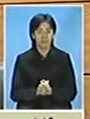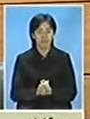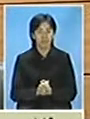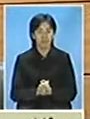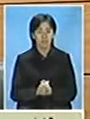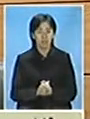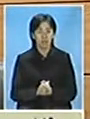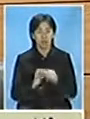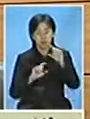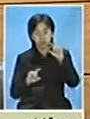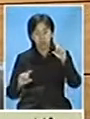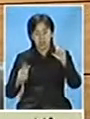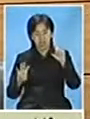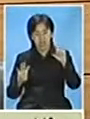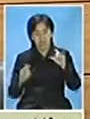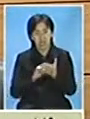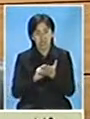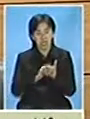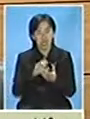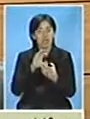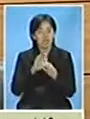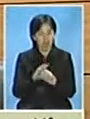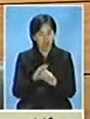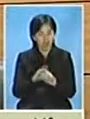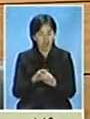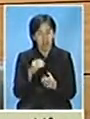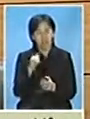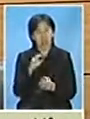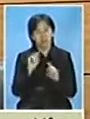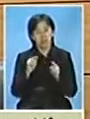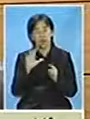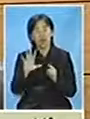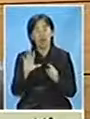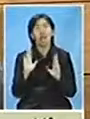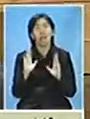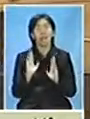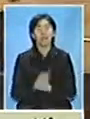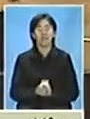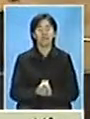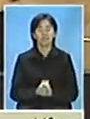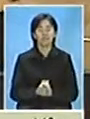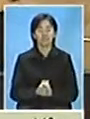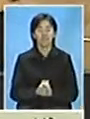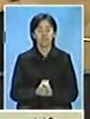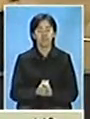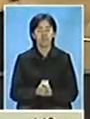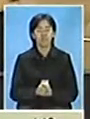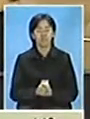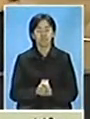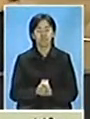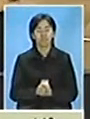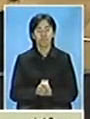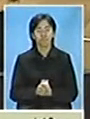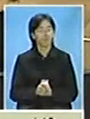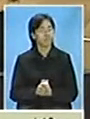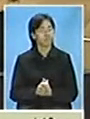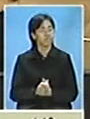ค4เขาก็เขียนให้ล้อกับ15วงเล็บ5เท่านั้นครับ ค่ะชี้แจงทำไมถึงยืนยัน ค่